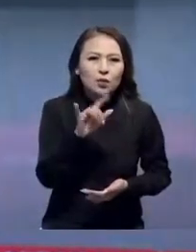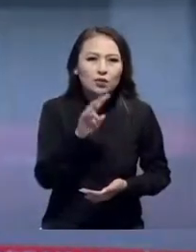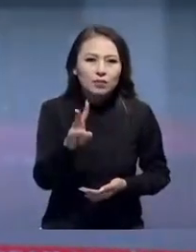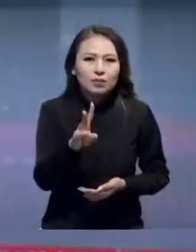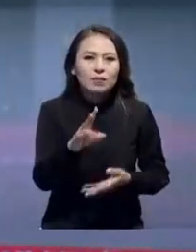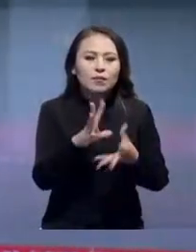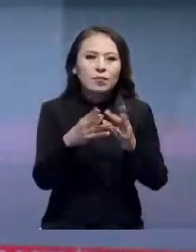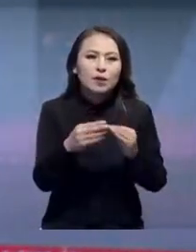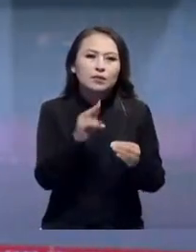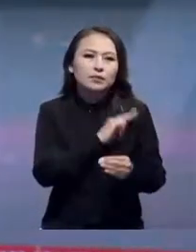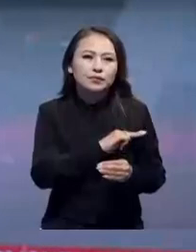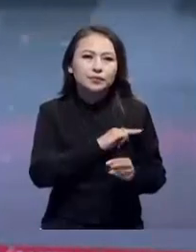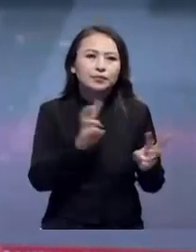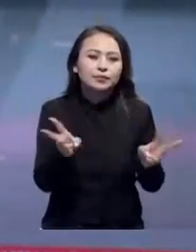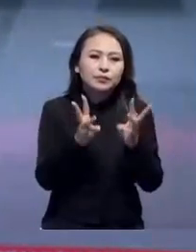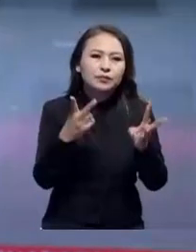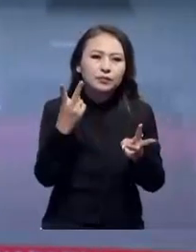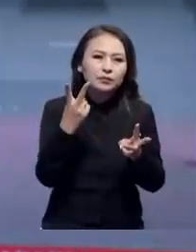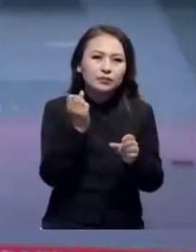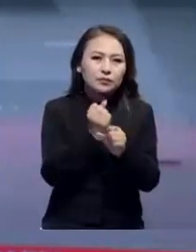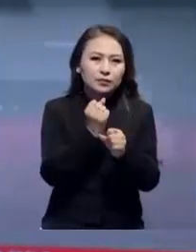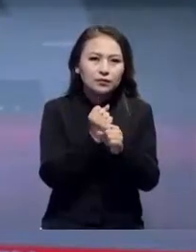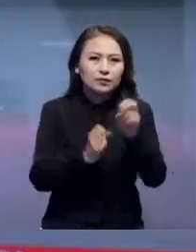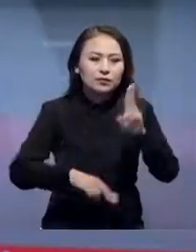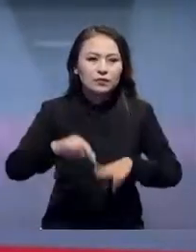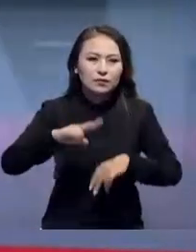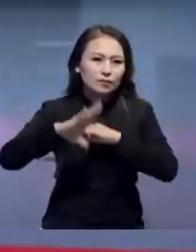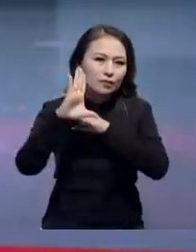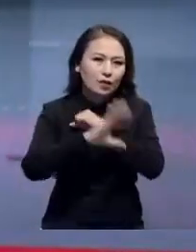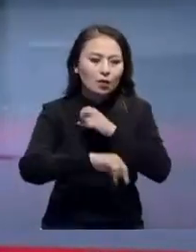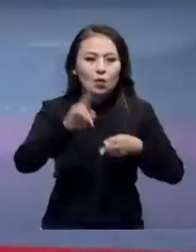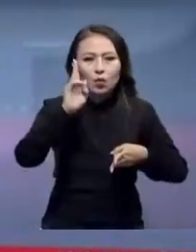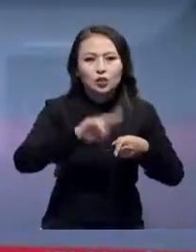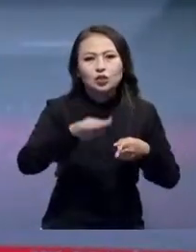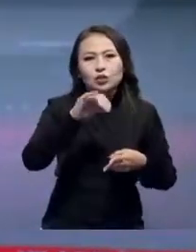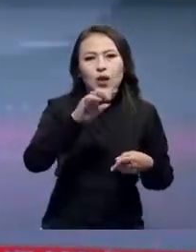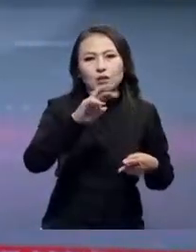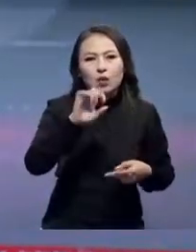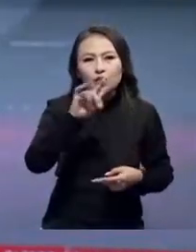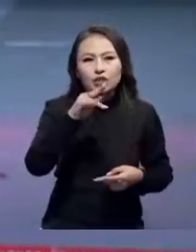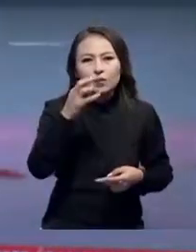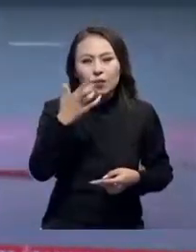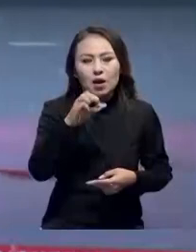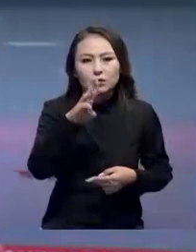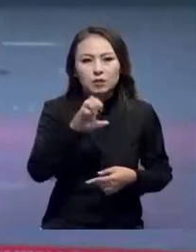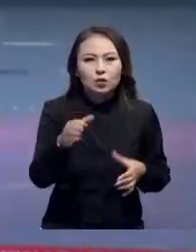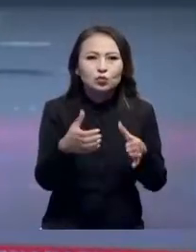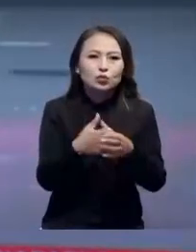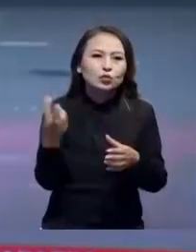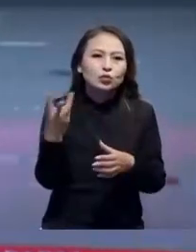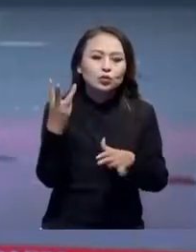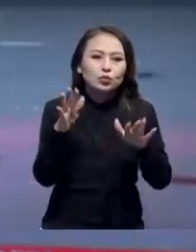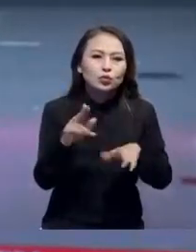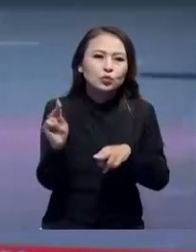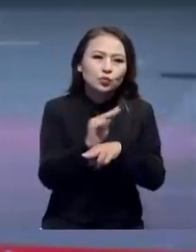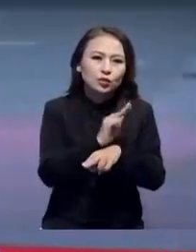Жаңаөзен магистральды газ құбырының екінші тармағының құрылысы жыл соңында аяқталады. Сонымен бірге Жаңаөзен Жетібай Ақтау құбырының үшінші